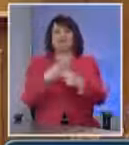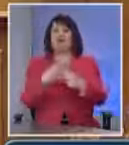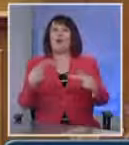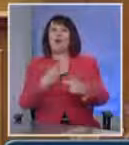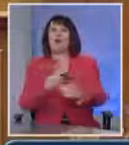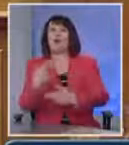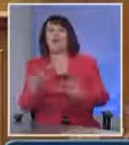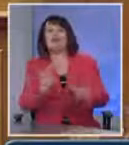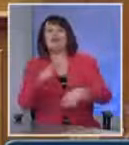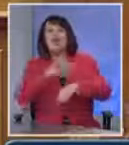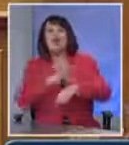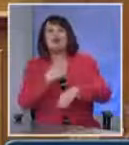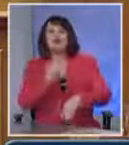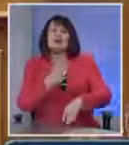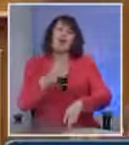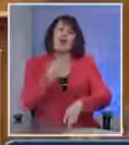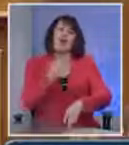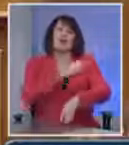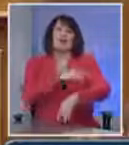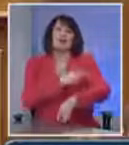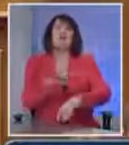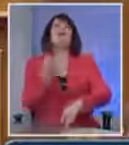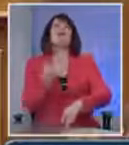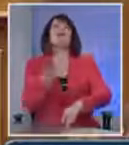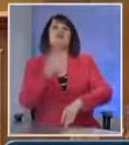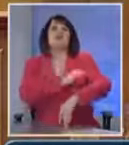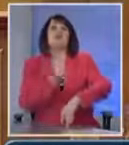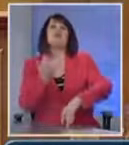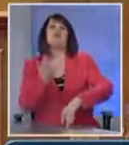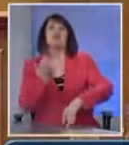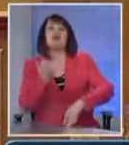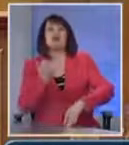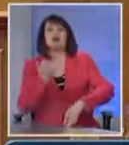στους αρρώστους πηγαίνετε σε άλλο νοσοκομείο γιατί εδώ δεν υπάρχουν γιατροί.